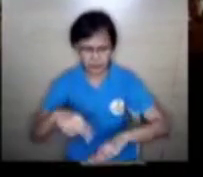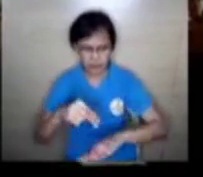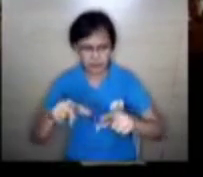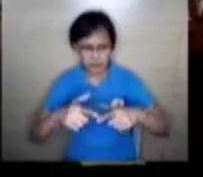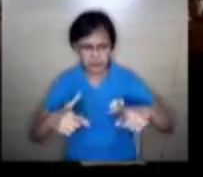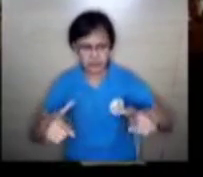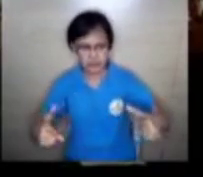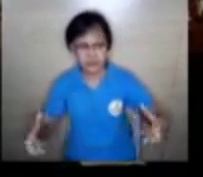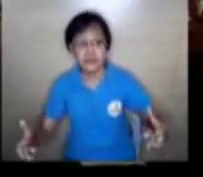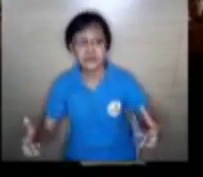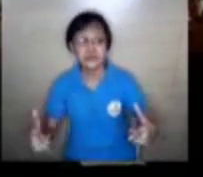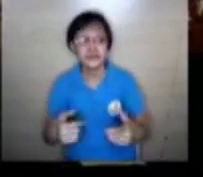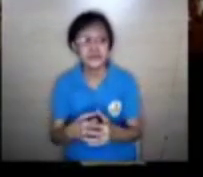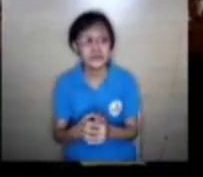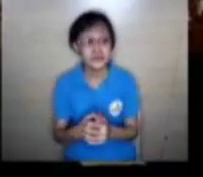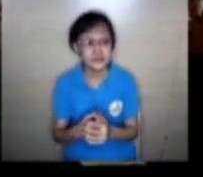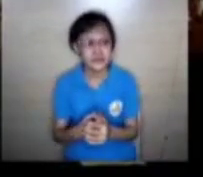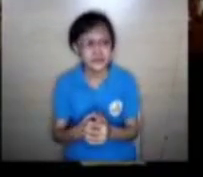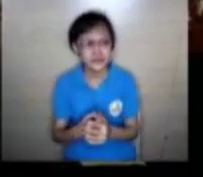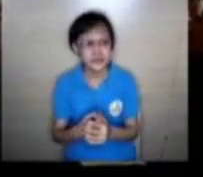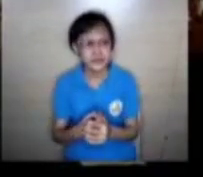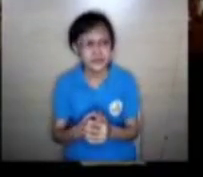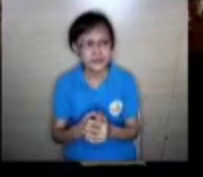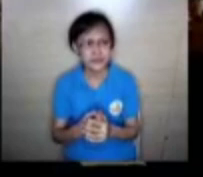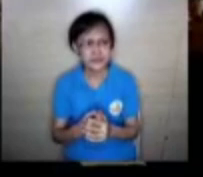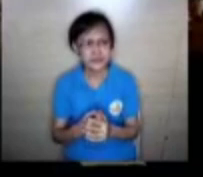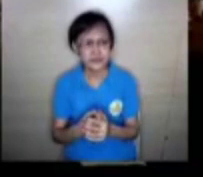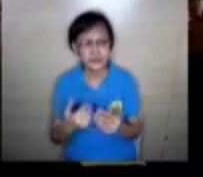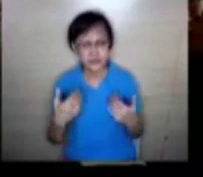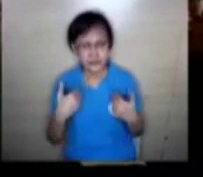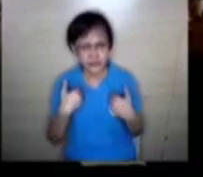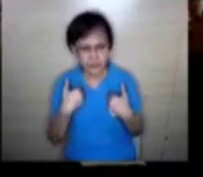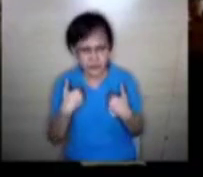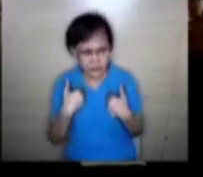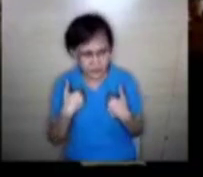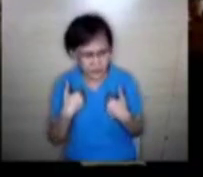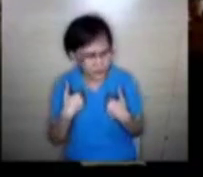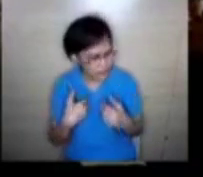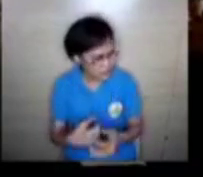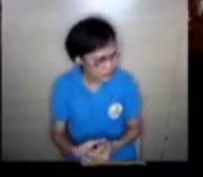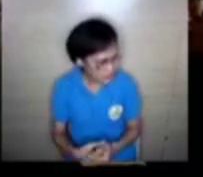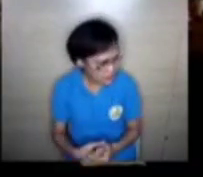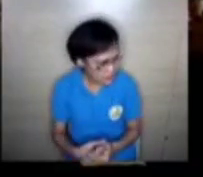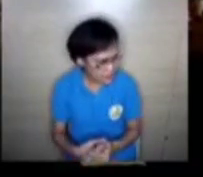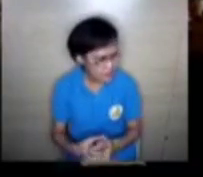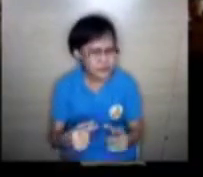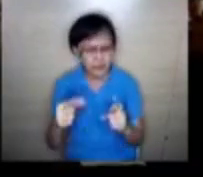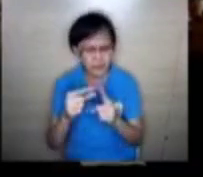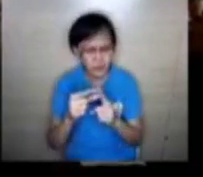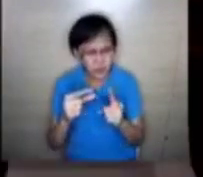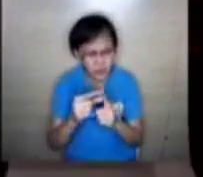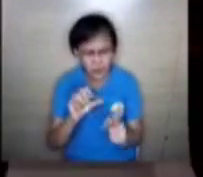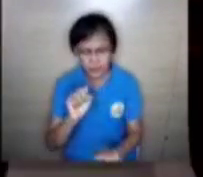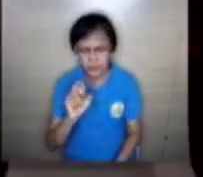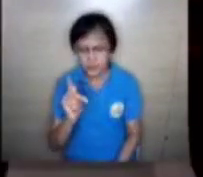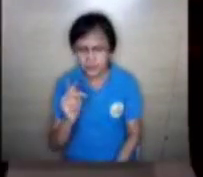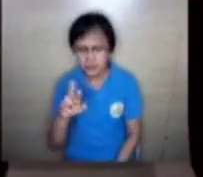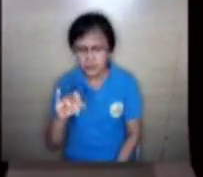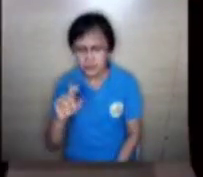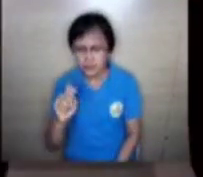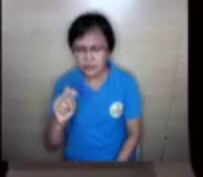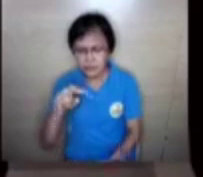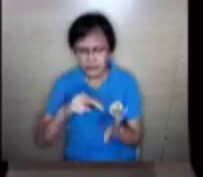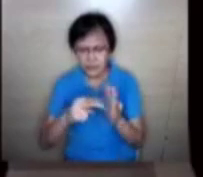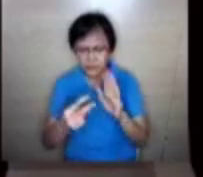Villa Panginiban, na ang salitang Pasig daw ay isang lumang Sanskrit na salita na nangangahulugan